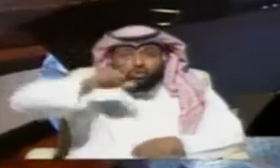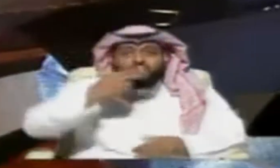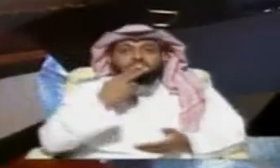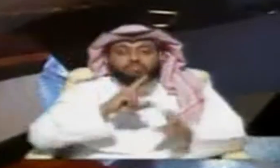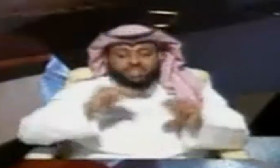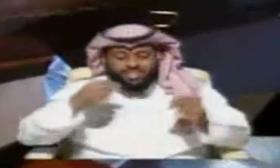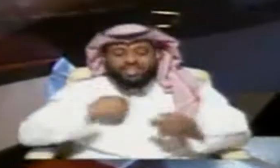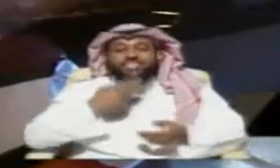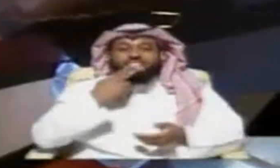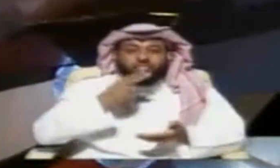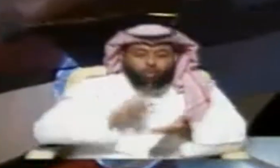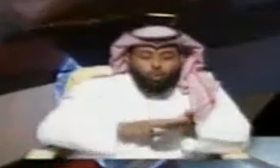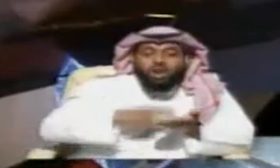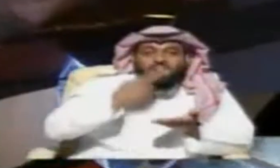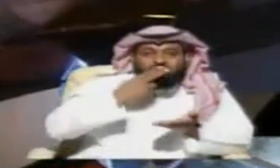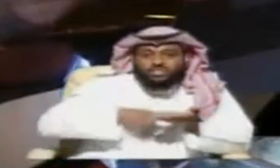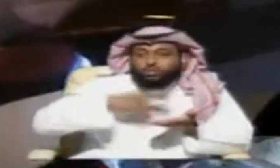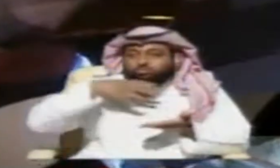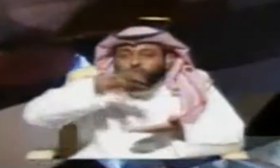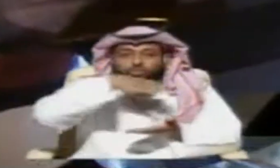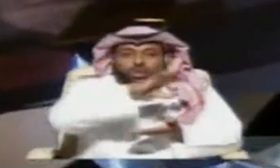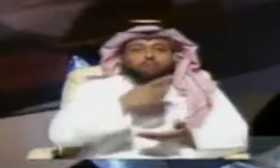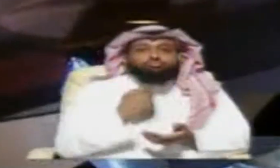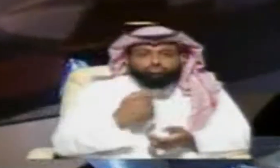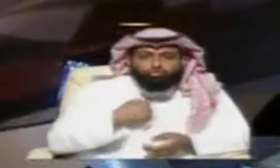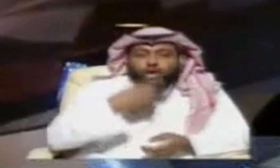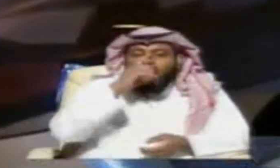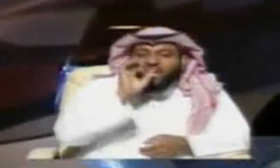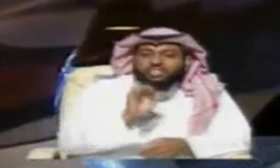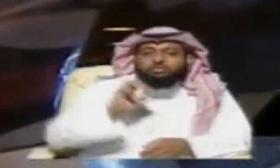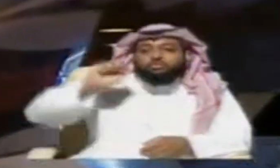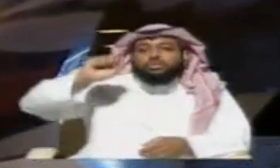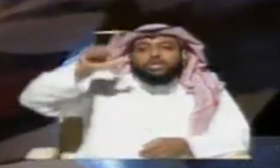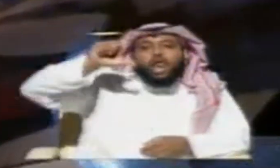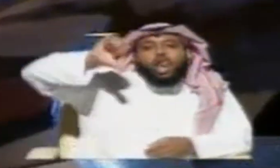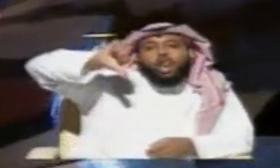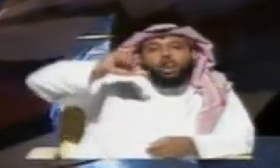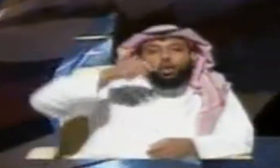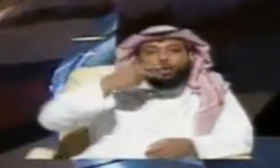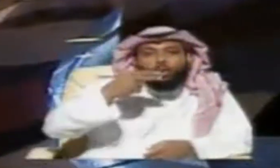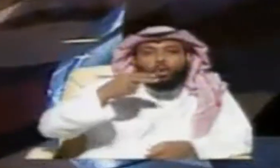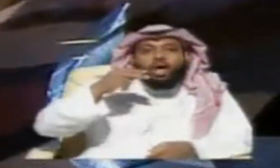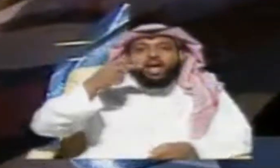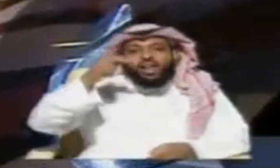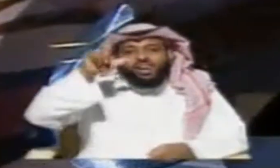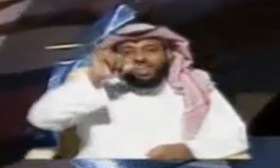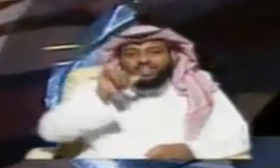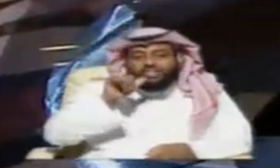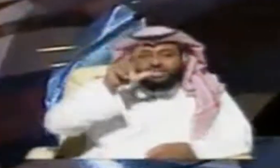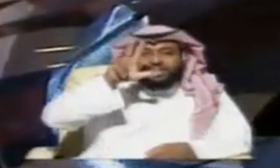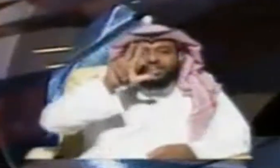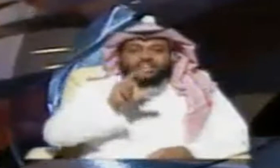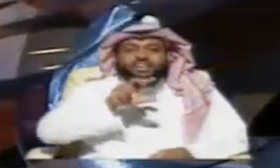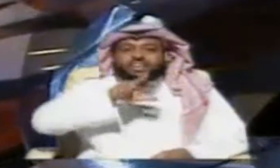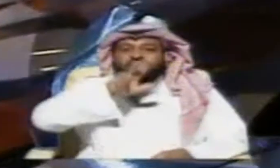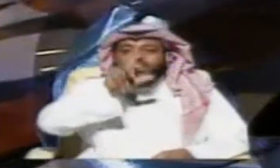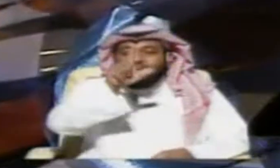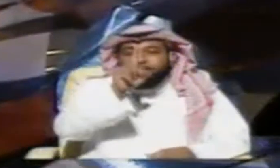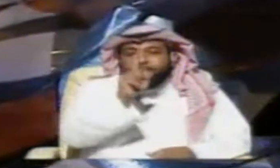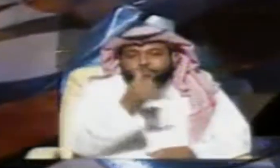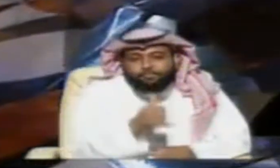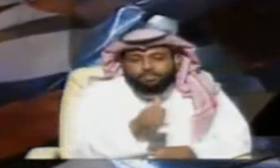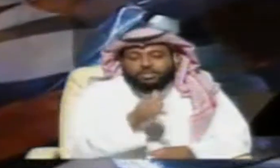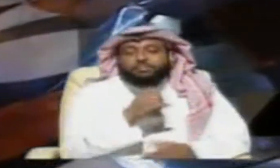الفاضل؟ والمداخلة أستاذ أحمد، فضل. نحن نرى حال إخواننا في غزة، وقد